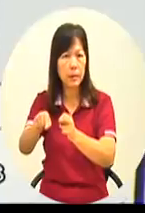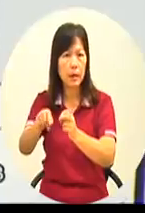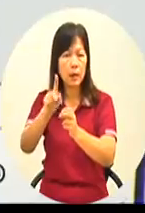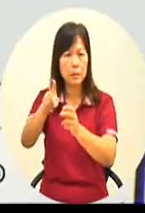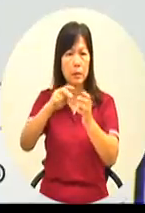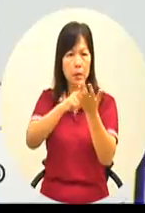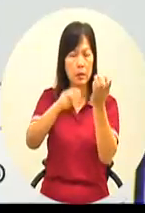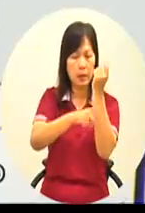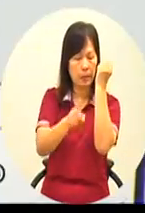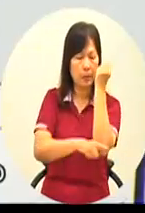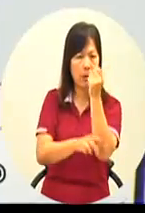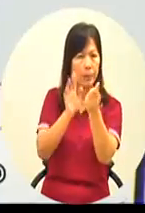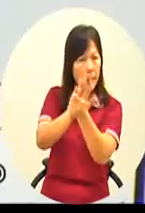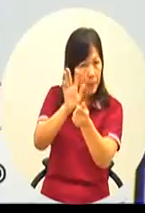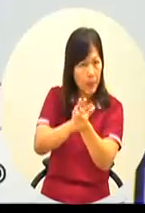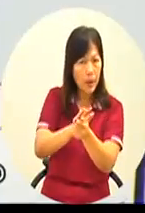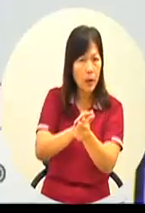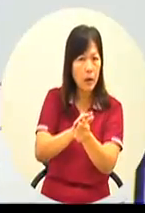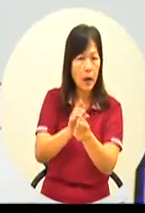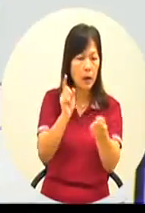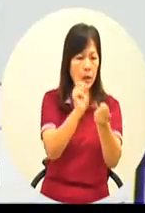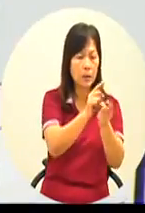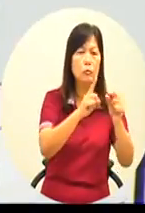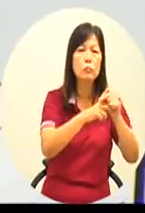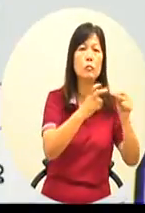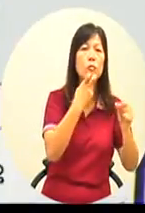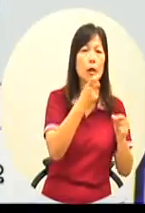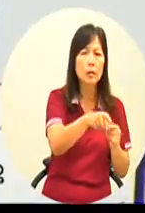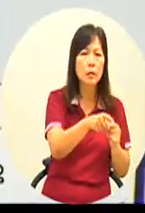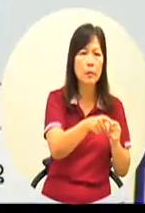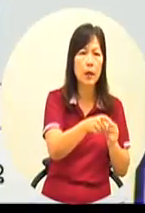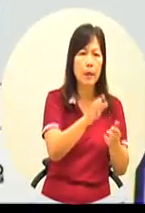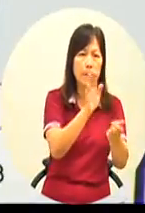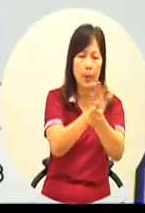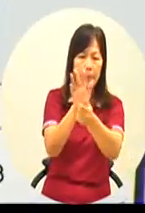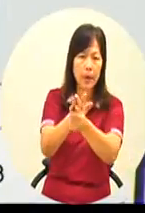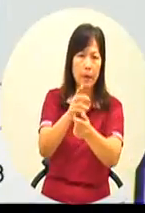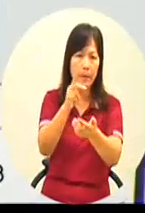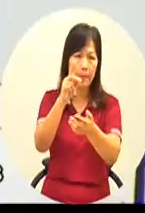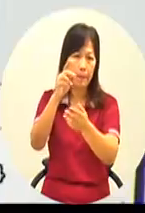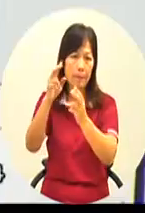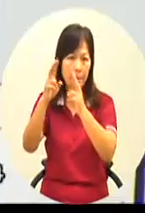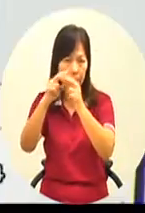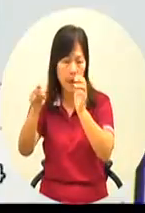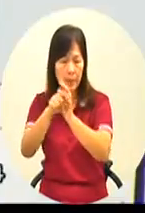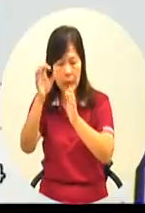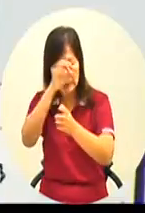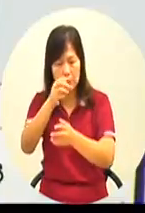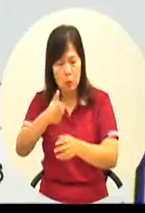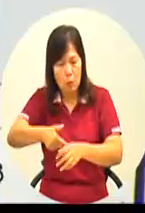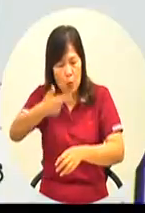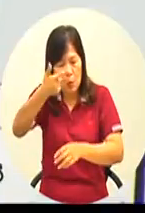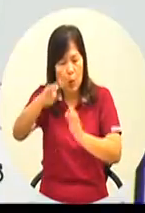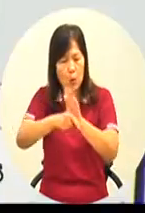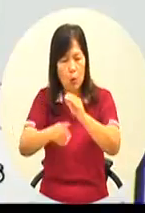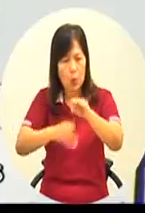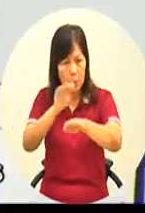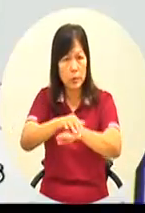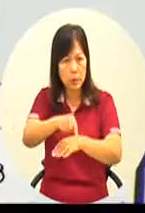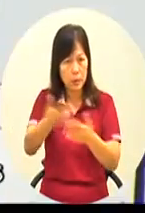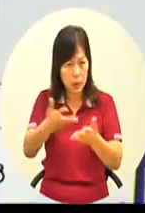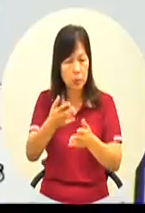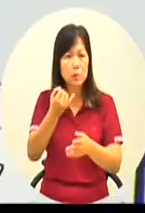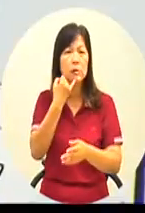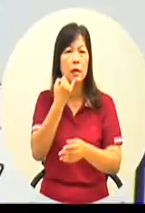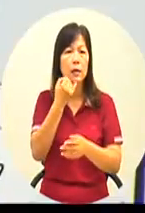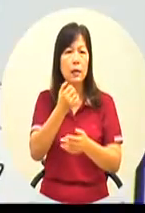法委员那边的协助，然后一起跟国有财产署那边来协助庙方来早点完成这样的事情。 是。 好，哦，所以这部分